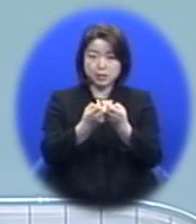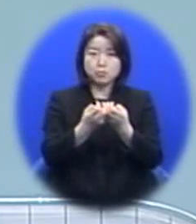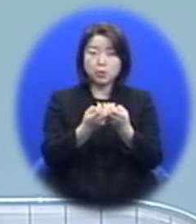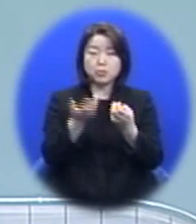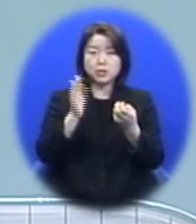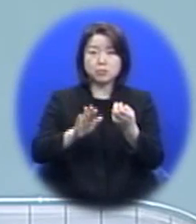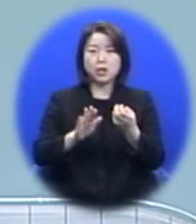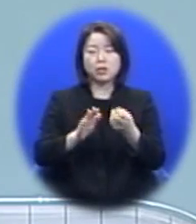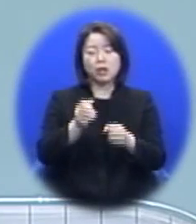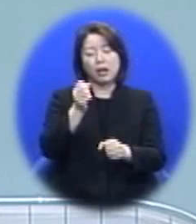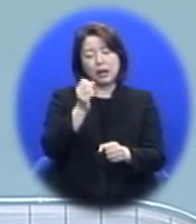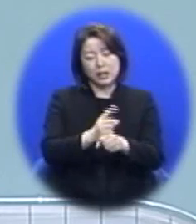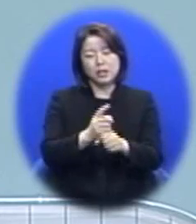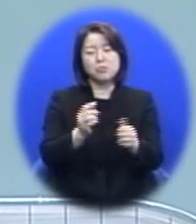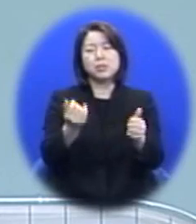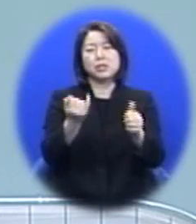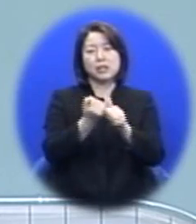죽었습니다.